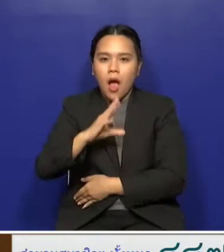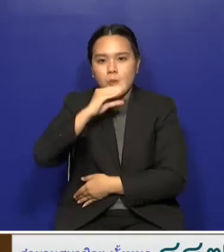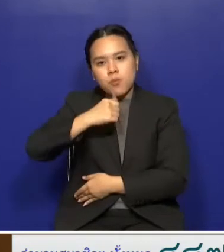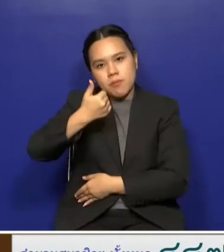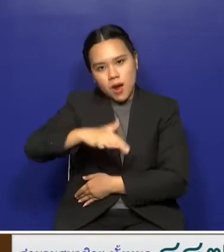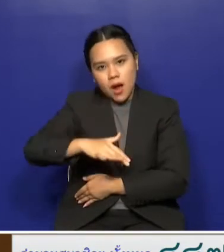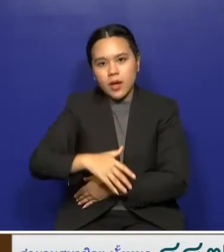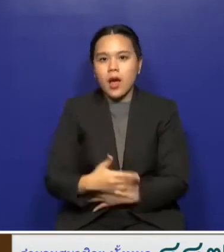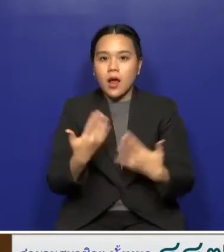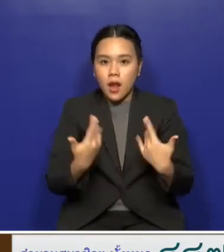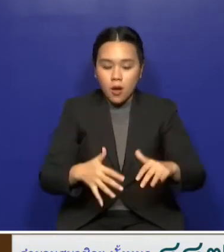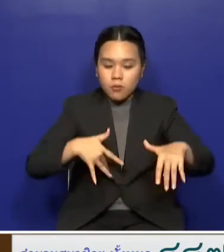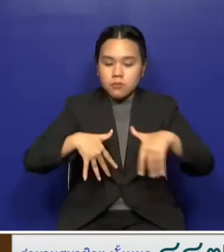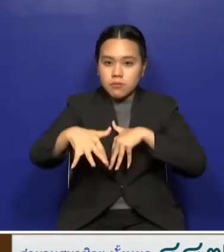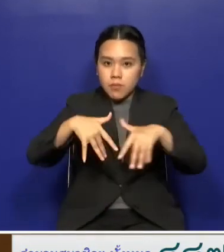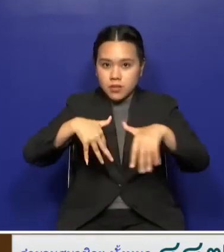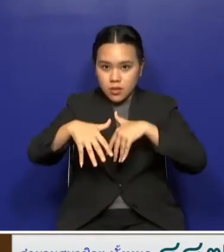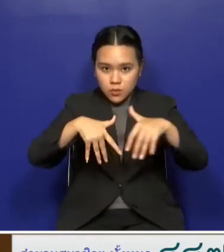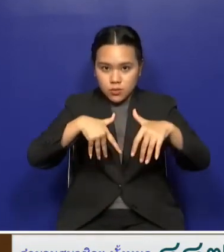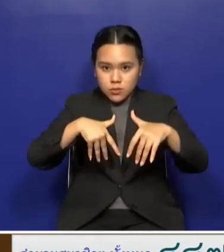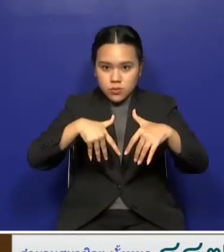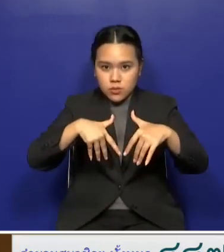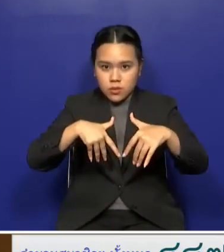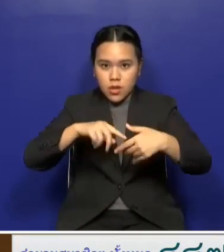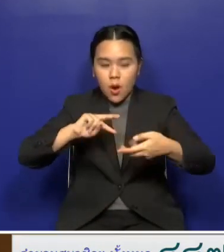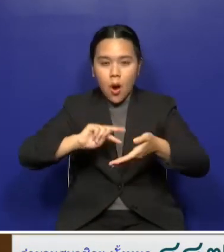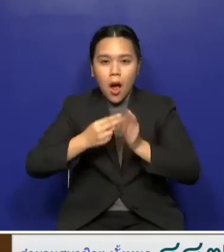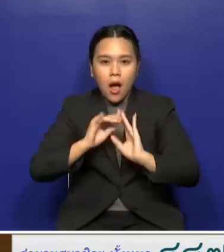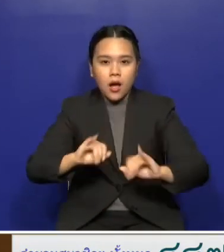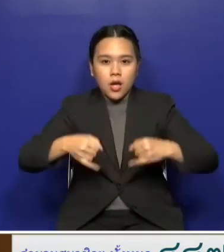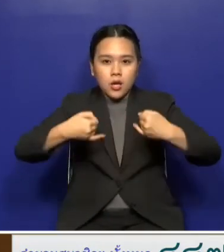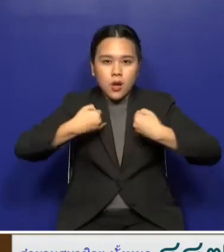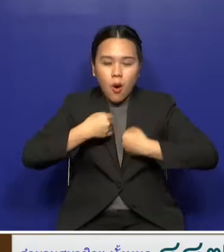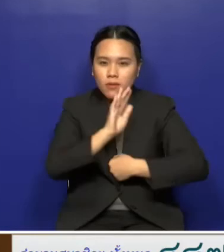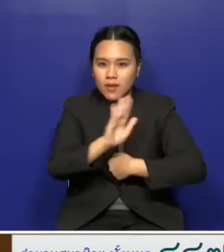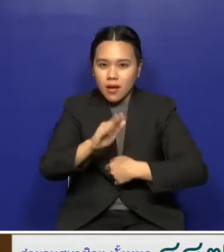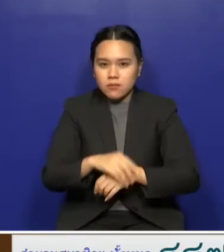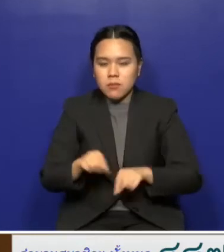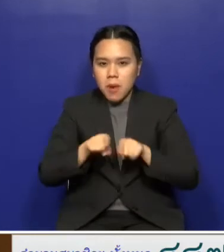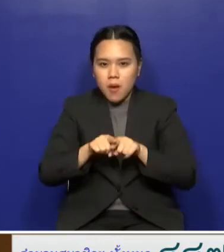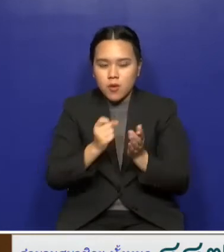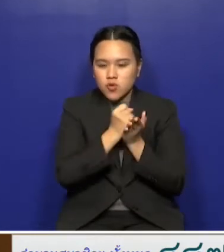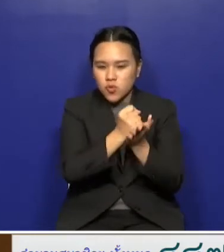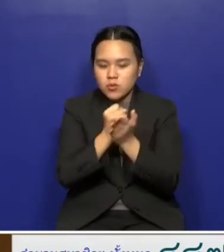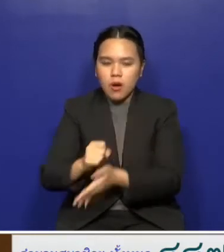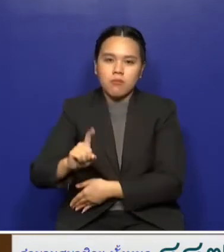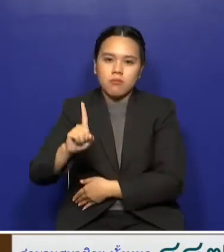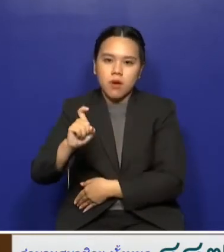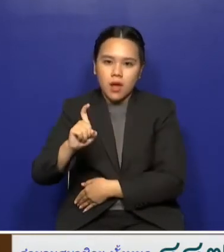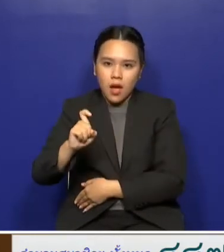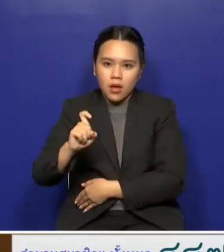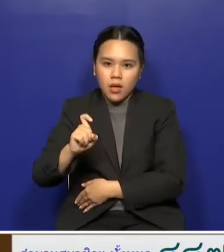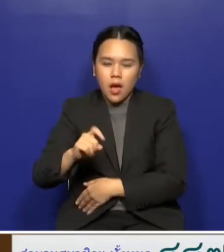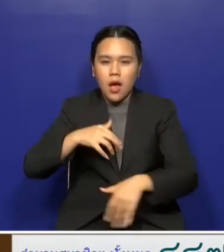ชาชนผู้เป็นเจ้าของจะไม่ได้รับการเยียวยาอย่างทั่วหน้าเลิกให้ประชาชนแสดงความจ